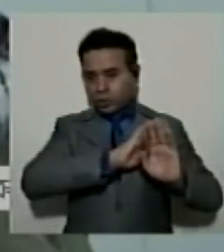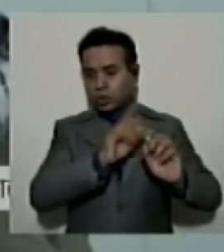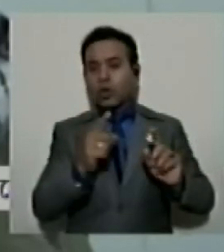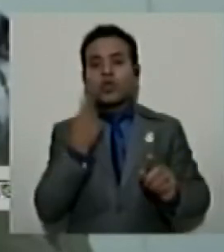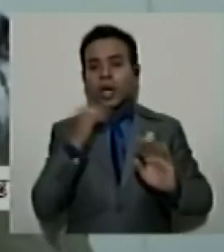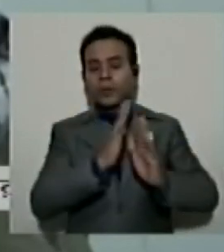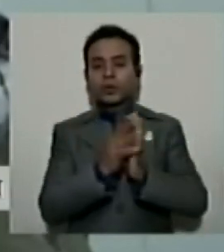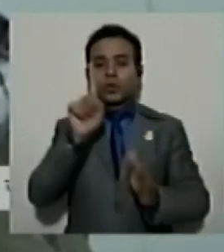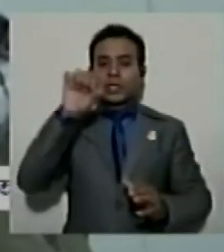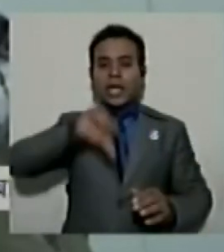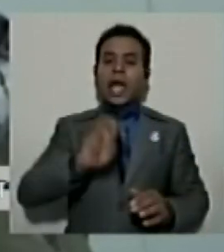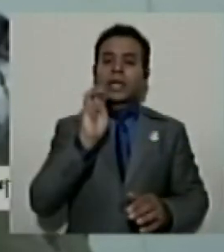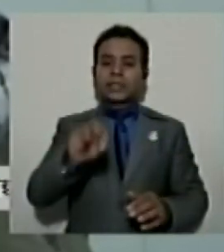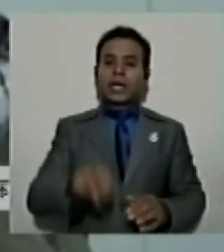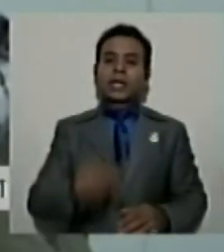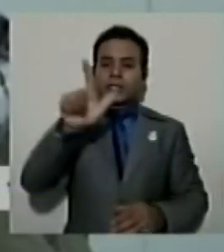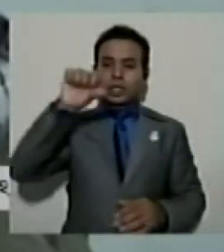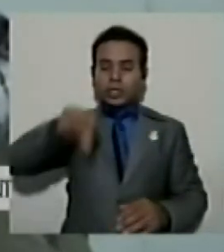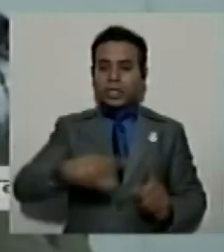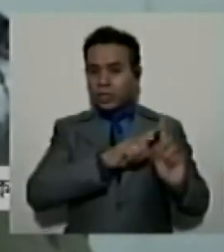12,96,185 জনকে।